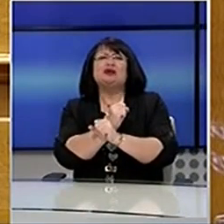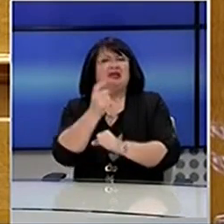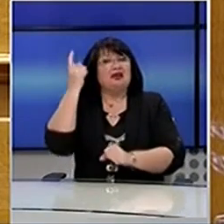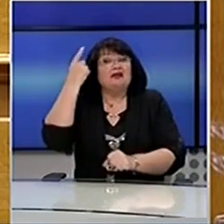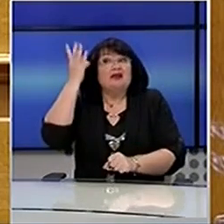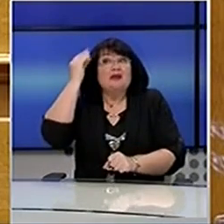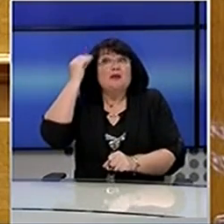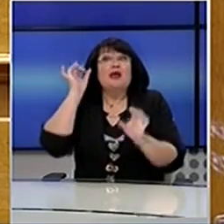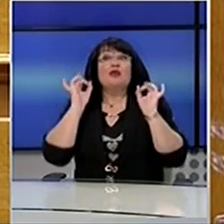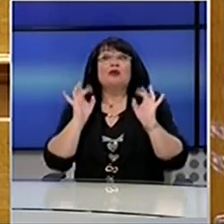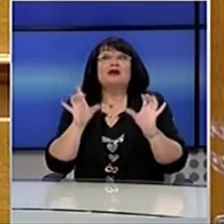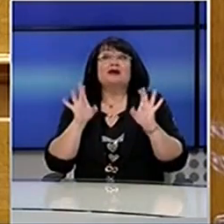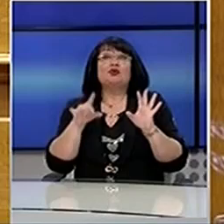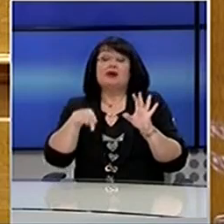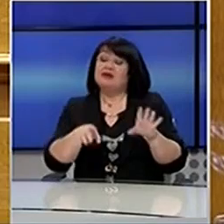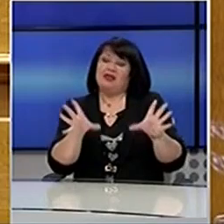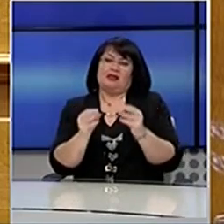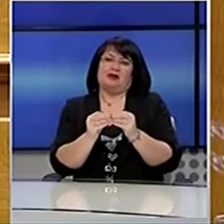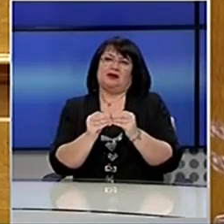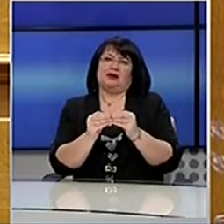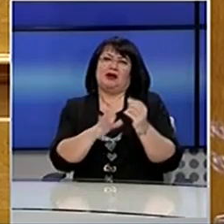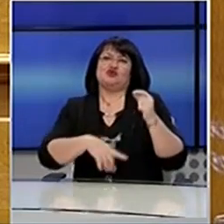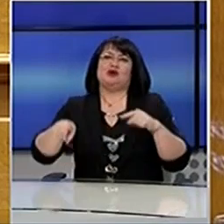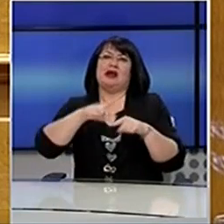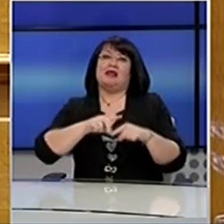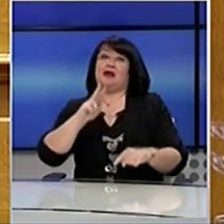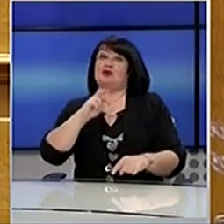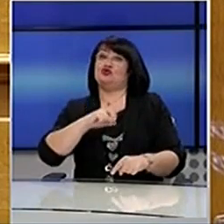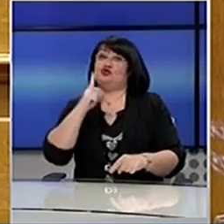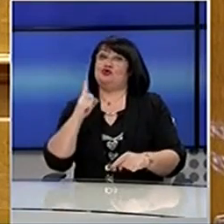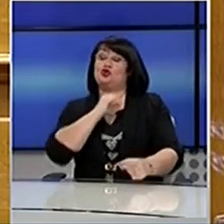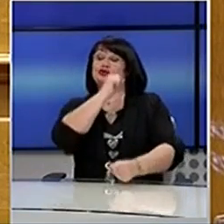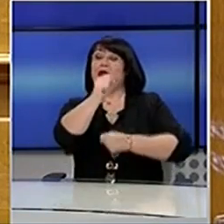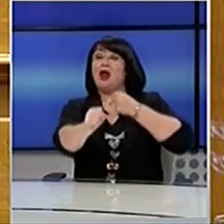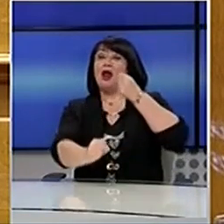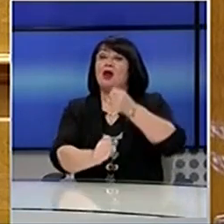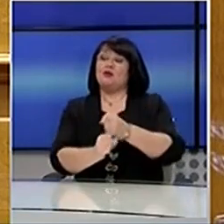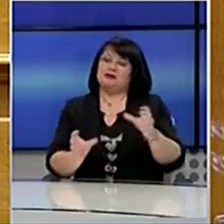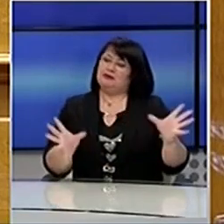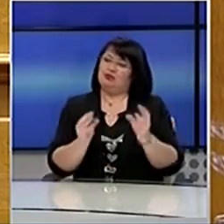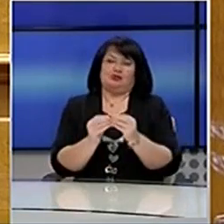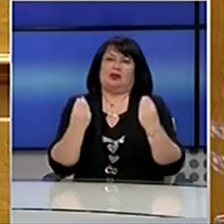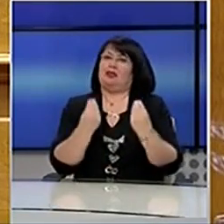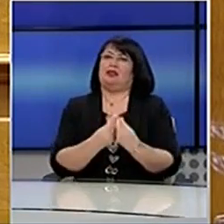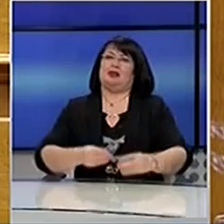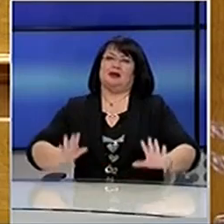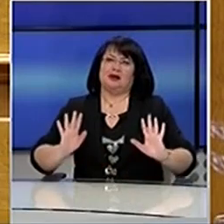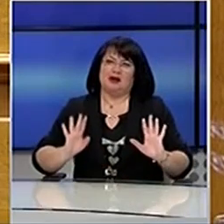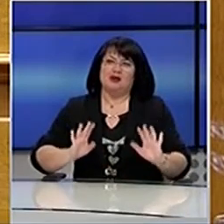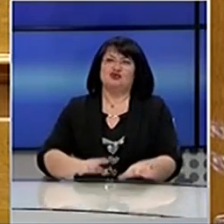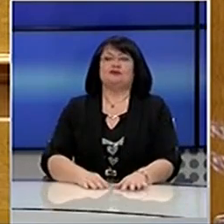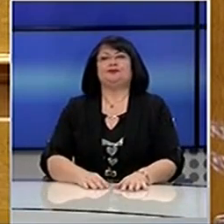ημιμάθειας. Αυτά δεν έχουν θέση στην Ελλάδα του 21ου αιώνα. Αλλά φοβάμαι ότι είναι και η